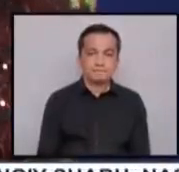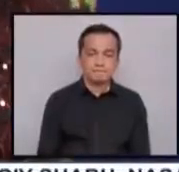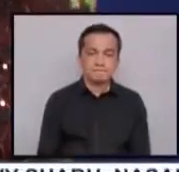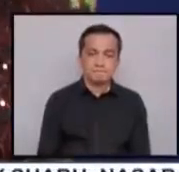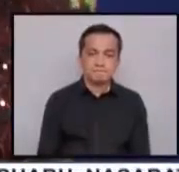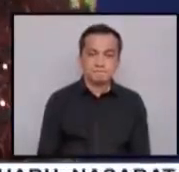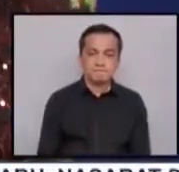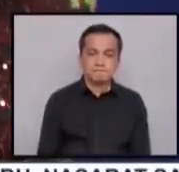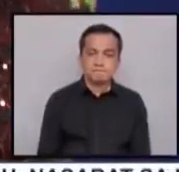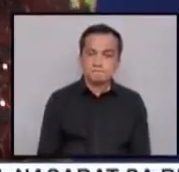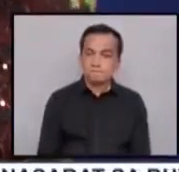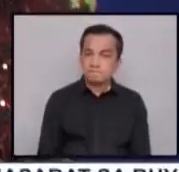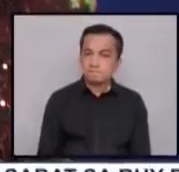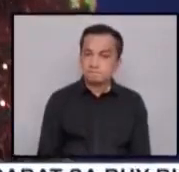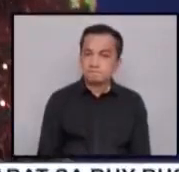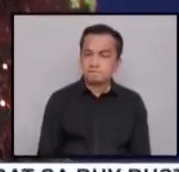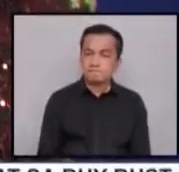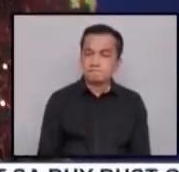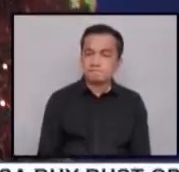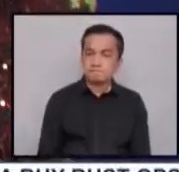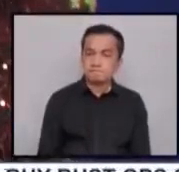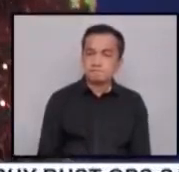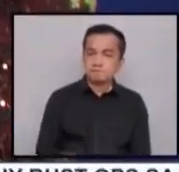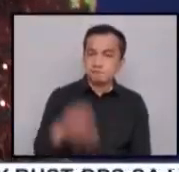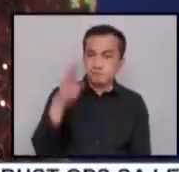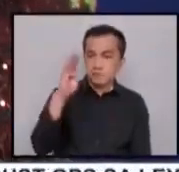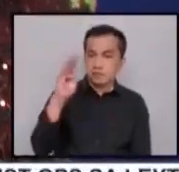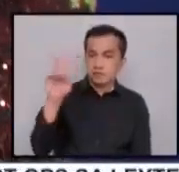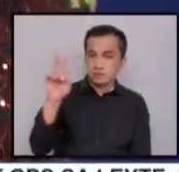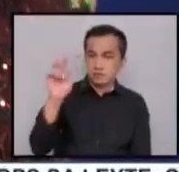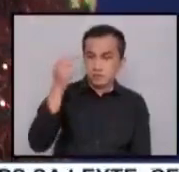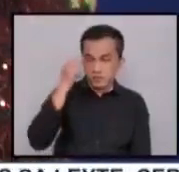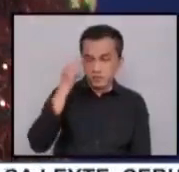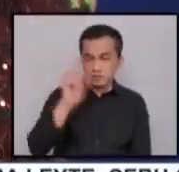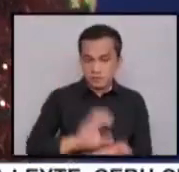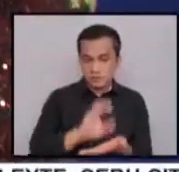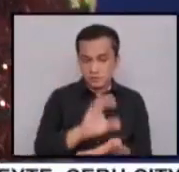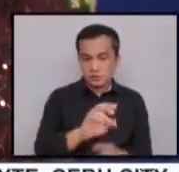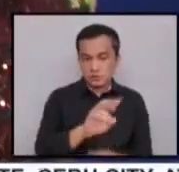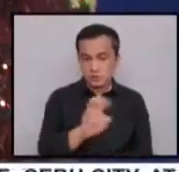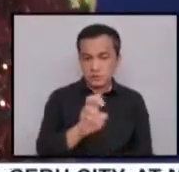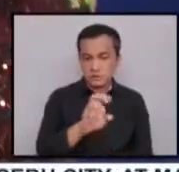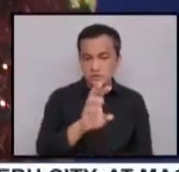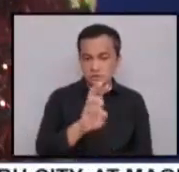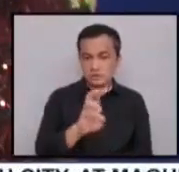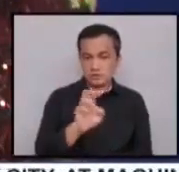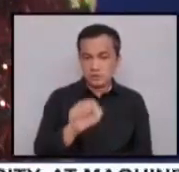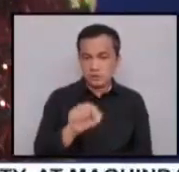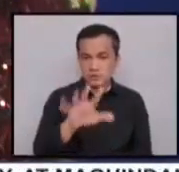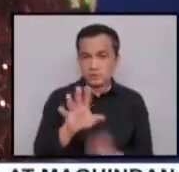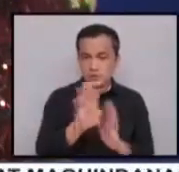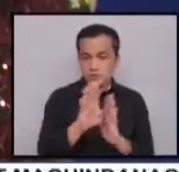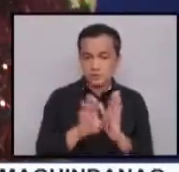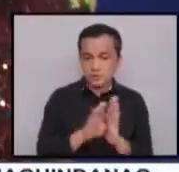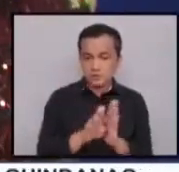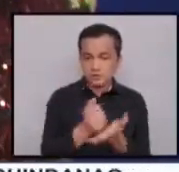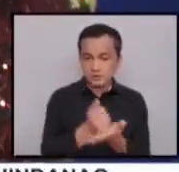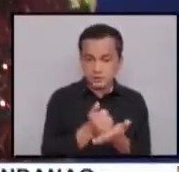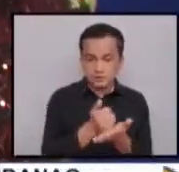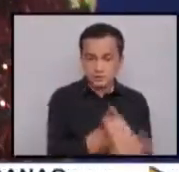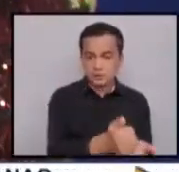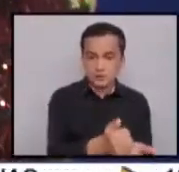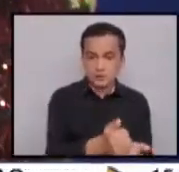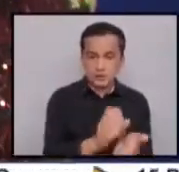Maglalaan ang Marcos administration ng karagdagang 206.5 billion pesos na subsidiya at cash support